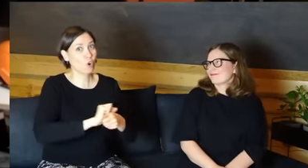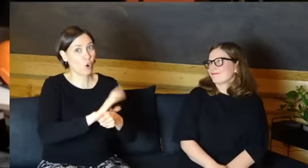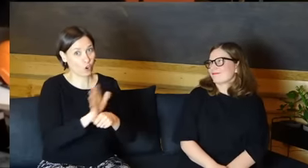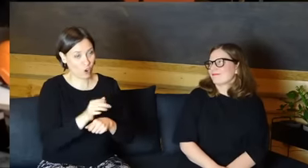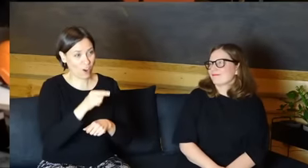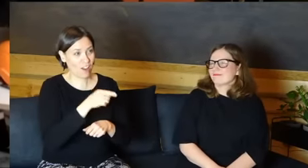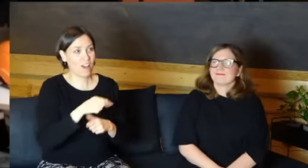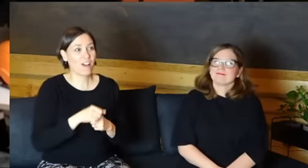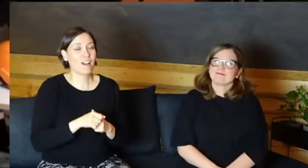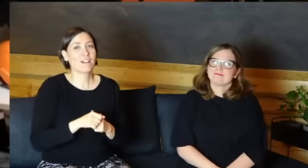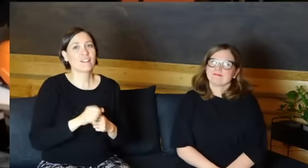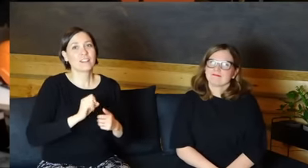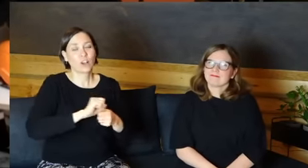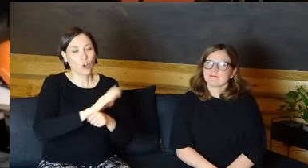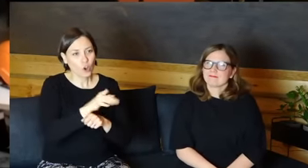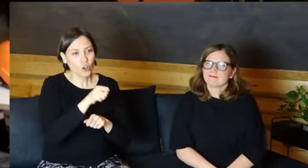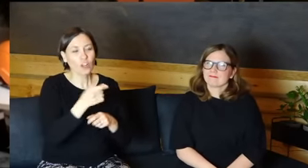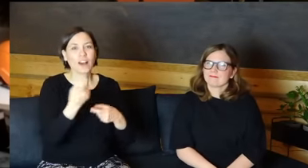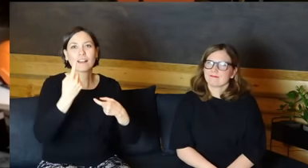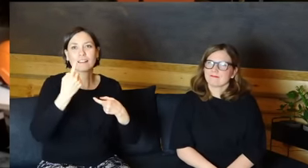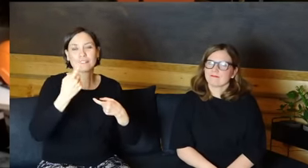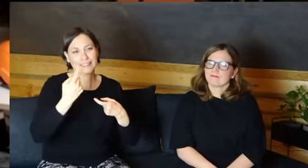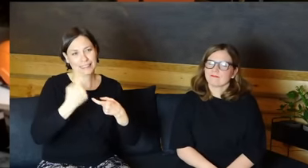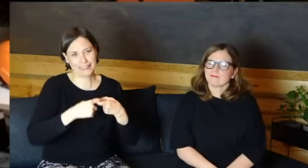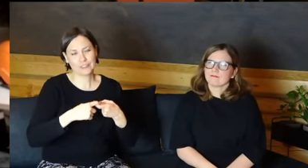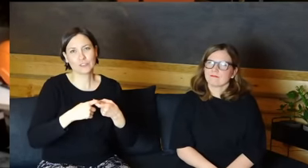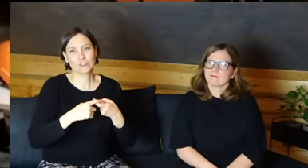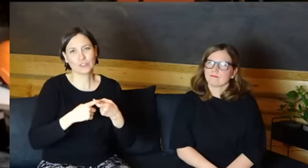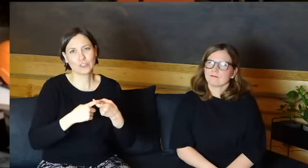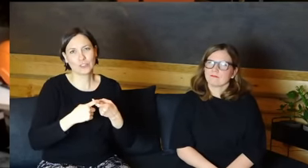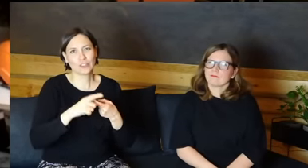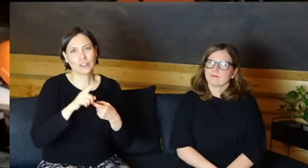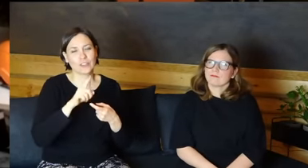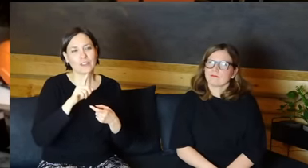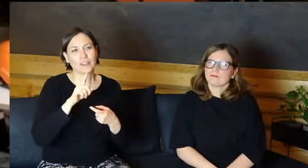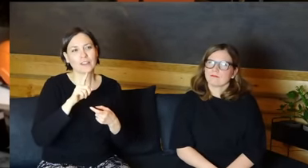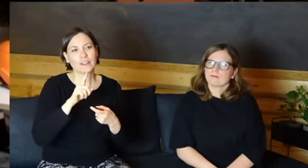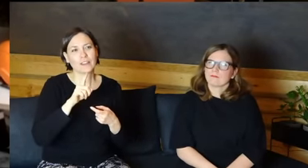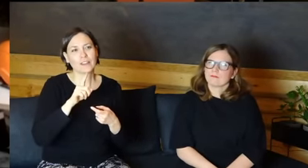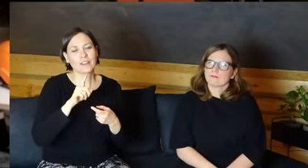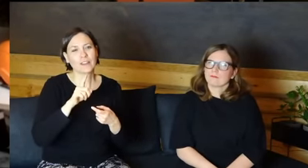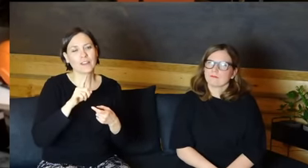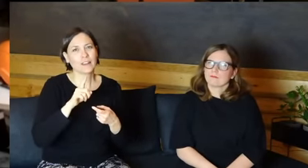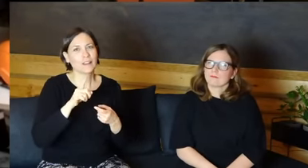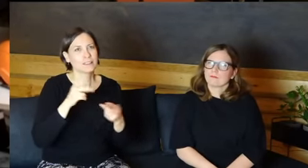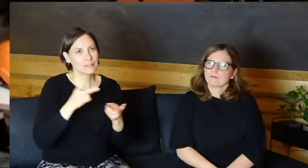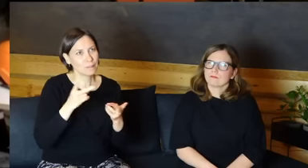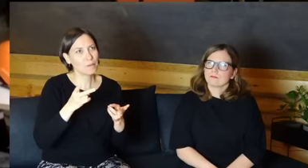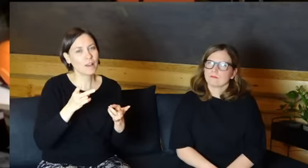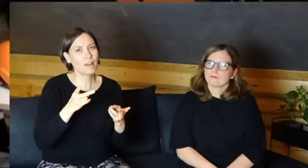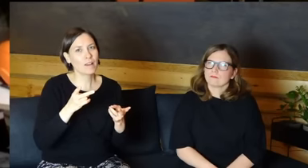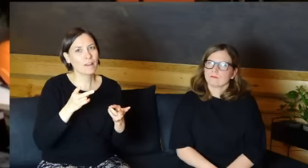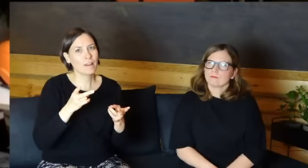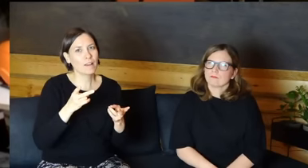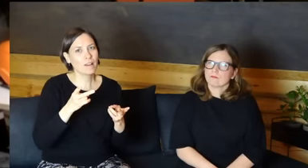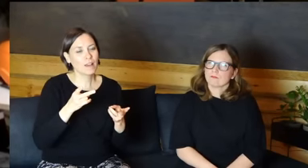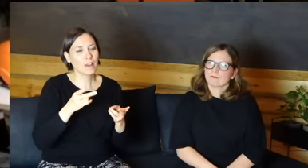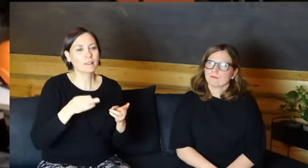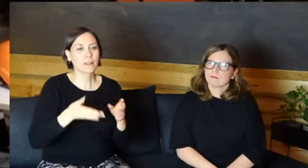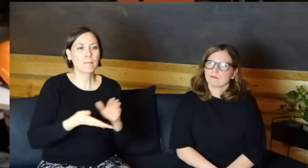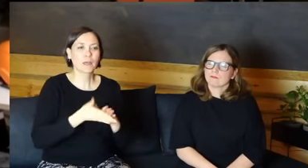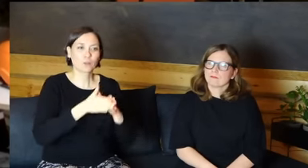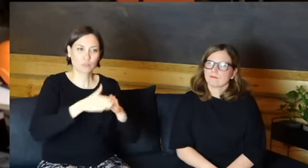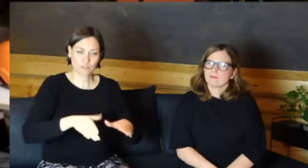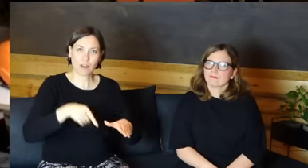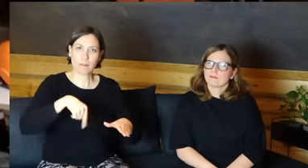koronasta ja oikeastaan siihen liittyy, niin ensimmäinen tämmöinen hieno steppi eteenpäin on mun mielestä ollut se, että me on saatu perustavalla käyttöön nämä